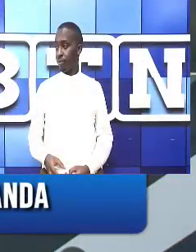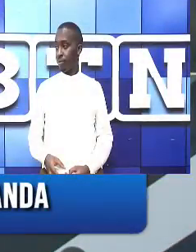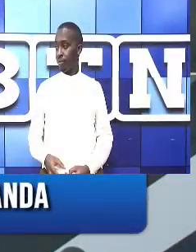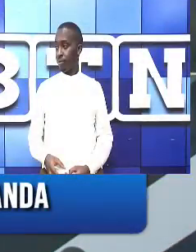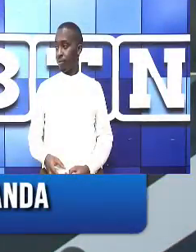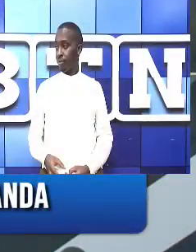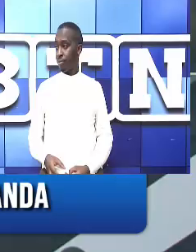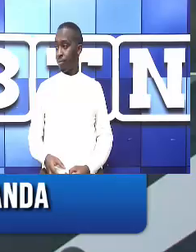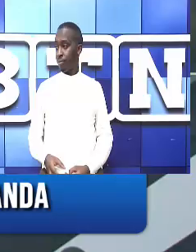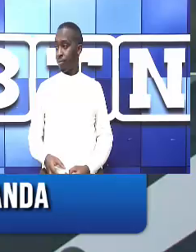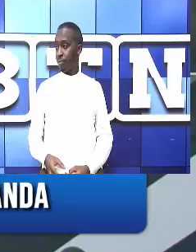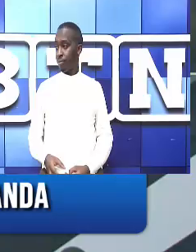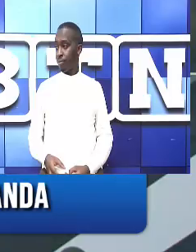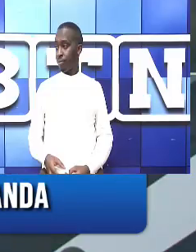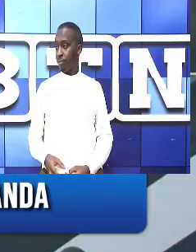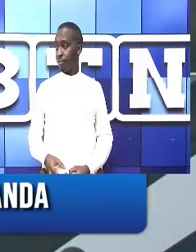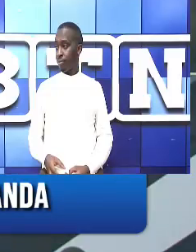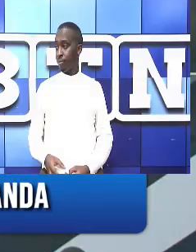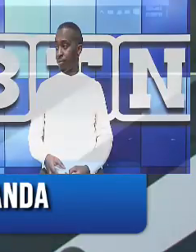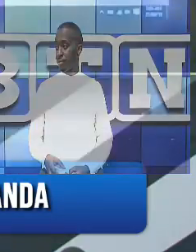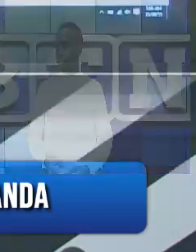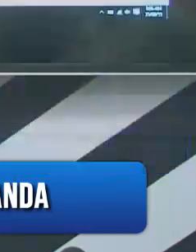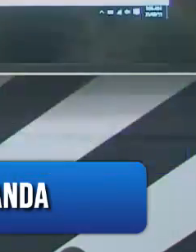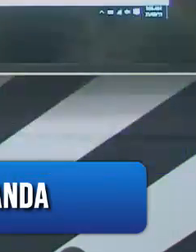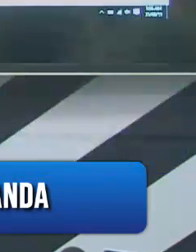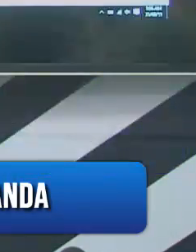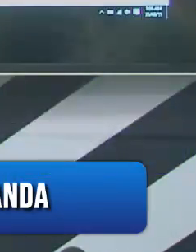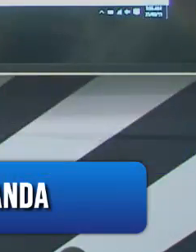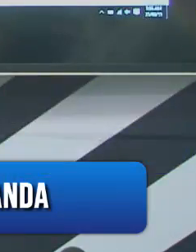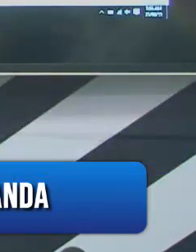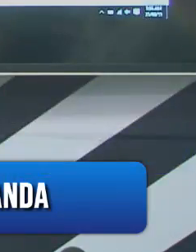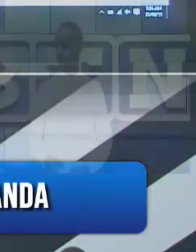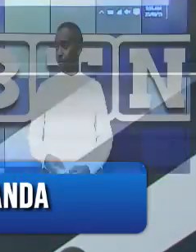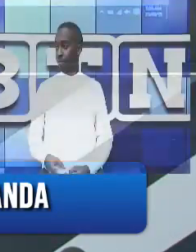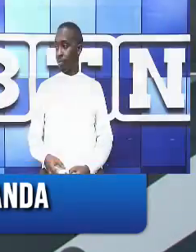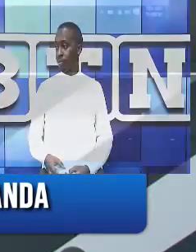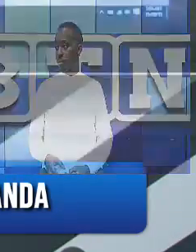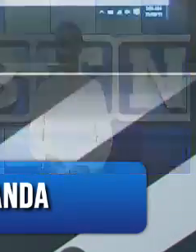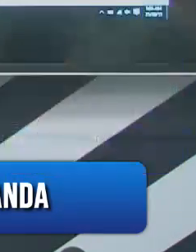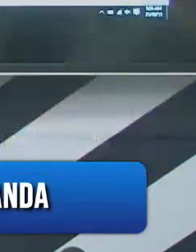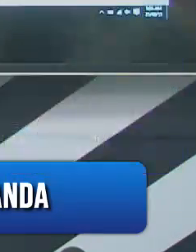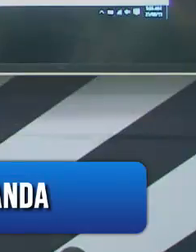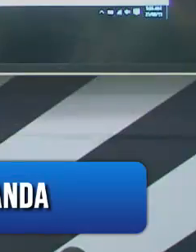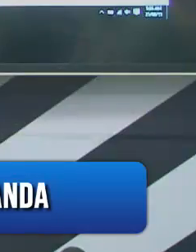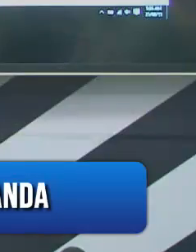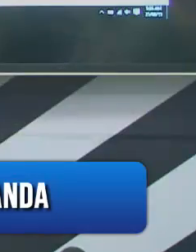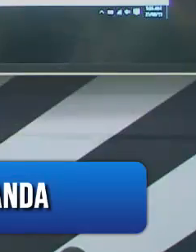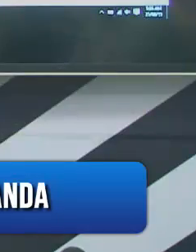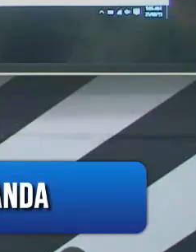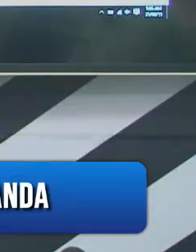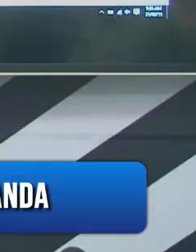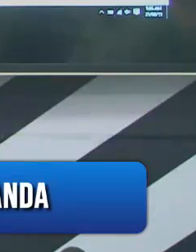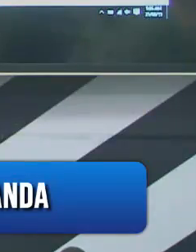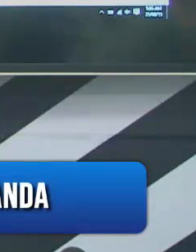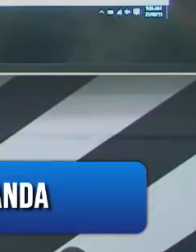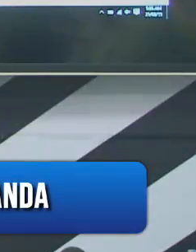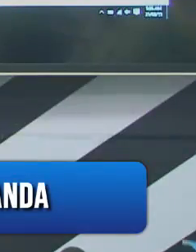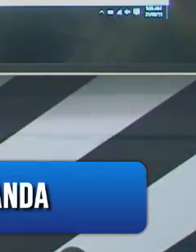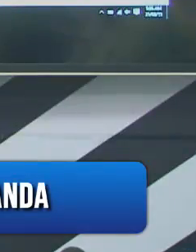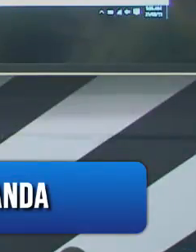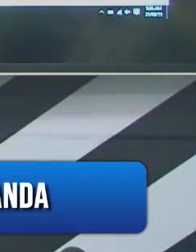kudukurikira twamaze kwinjira mu kiganiro n'ubundi nk'ibisanzwe nyuma yo gutera kuvuza aya masirimbi cyangwa